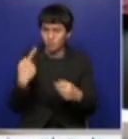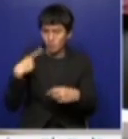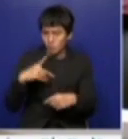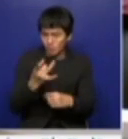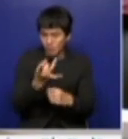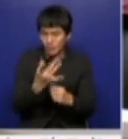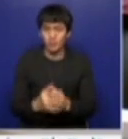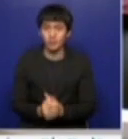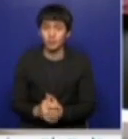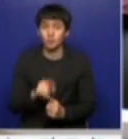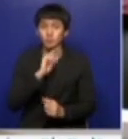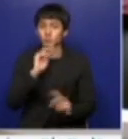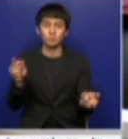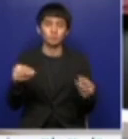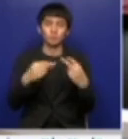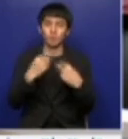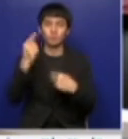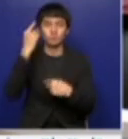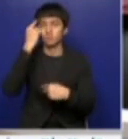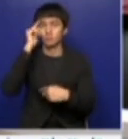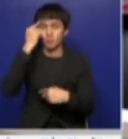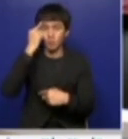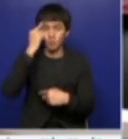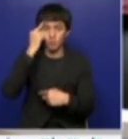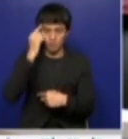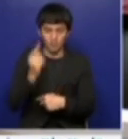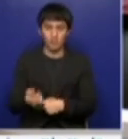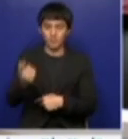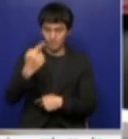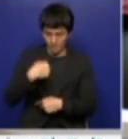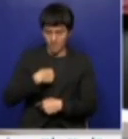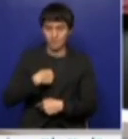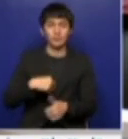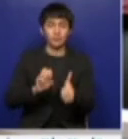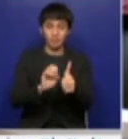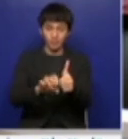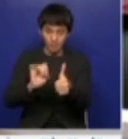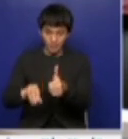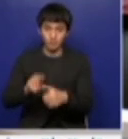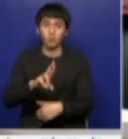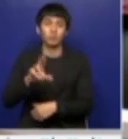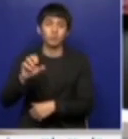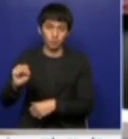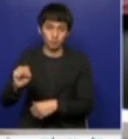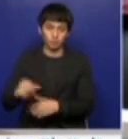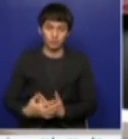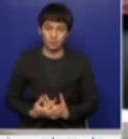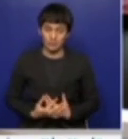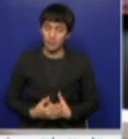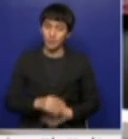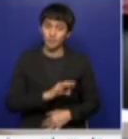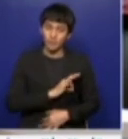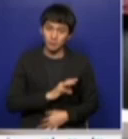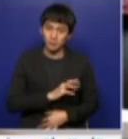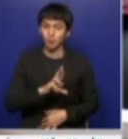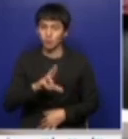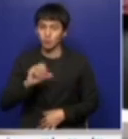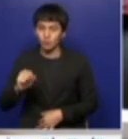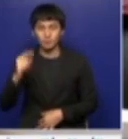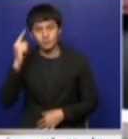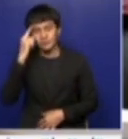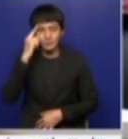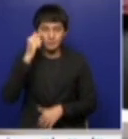แต่เมื่อมองไม่ออกกันเลยครับถึงมาขอความเห็นกับสมาชิกรัฐสภาสมาชิกสภาแล้วก็จะมีทางออกดีความเห็น